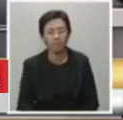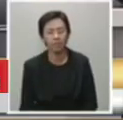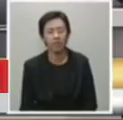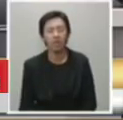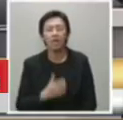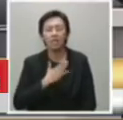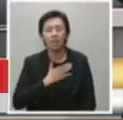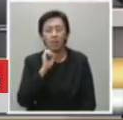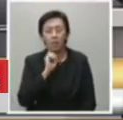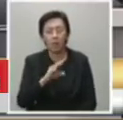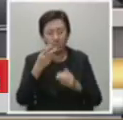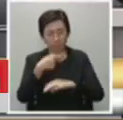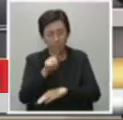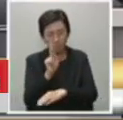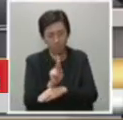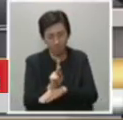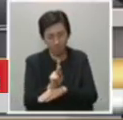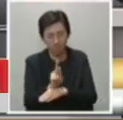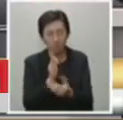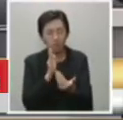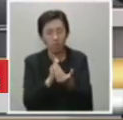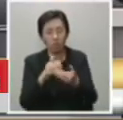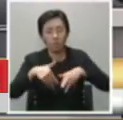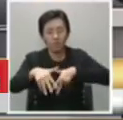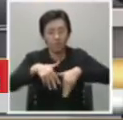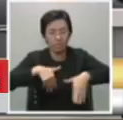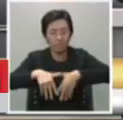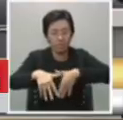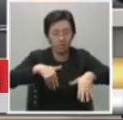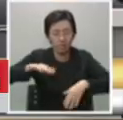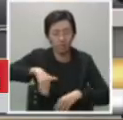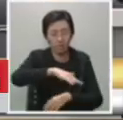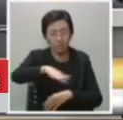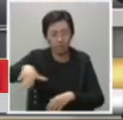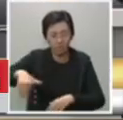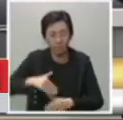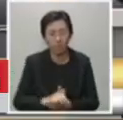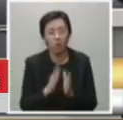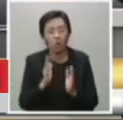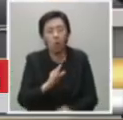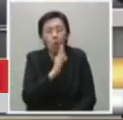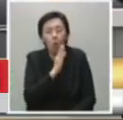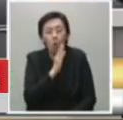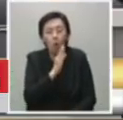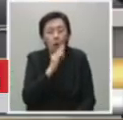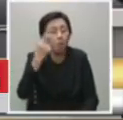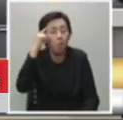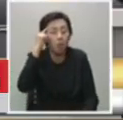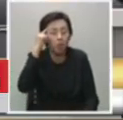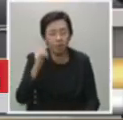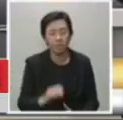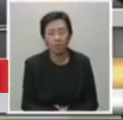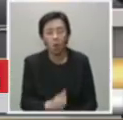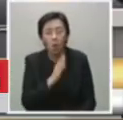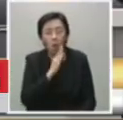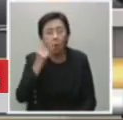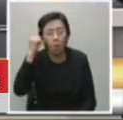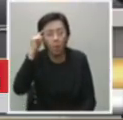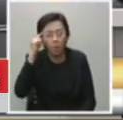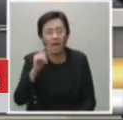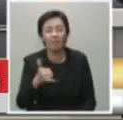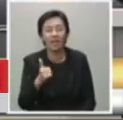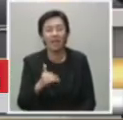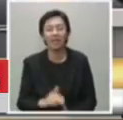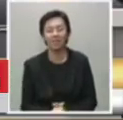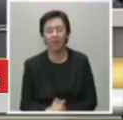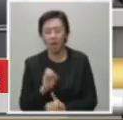จะบอกท่านประธานผ่านไปยังพี่น้องประชาชนอย่างนี้ครับว่าคนที่โกหกโดยไม่รู้ตัวนี่นะครับบางทีเราก็เผลอนะไ